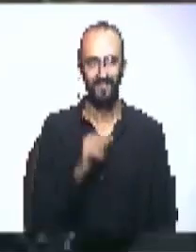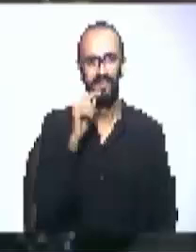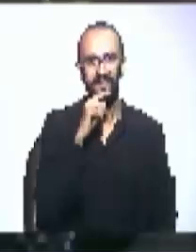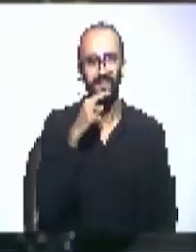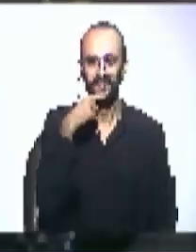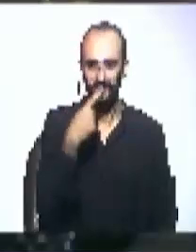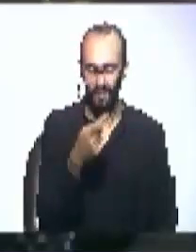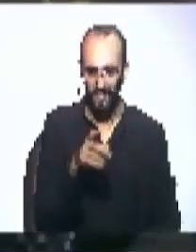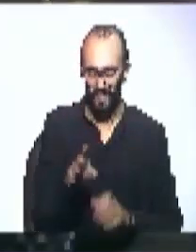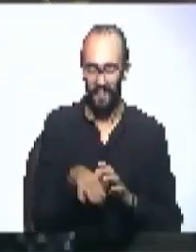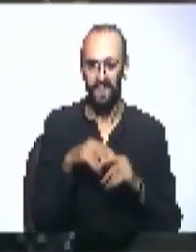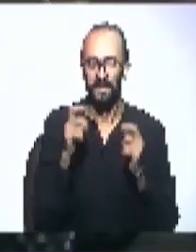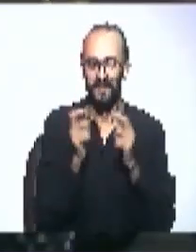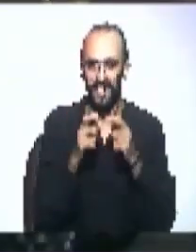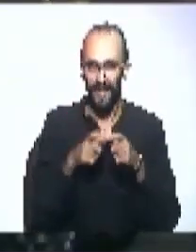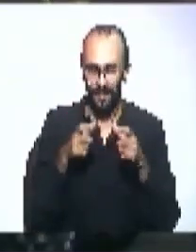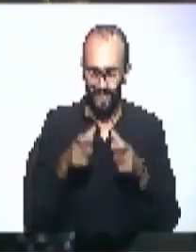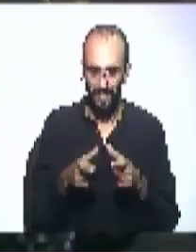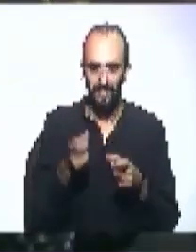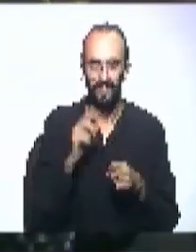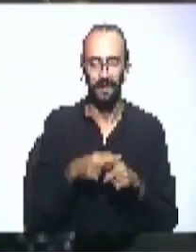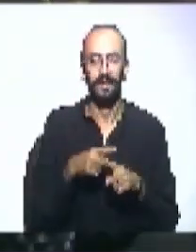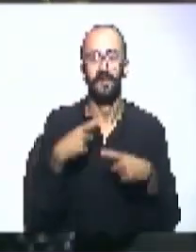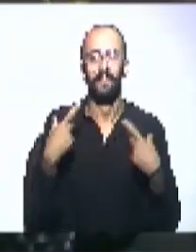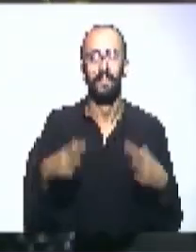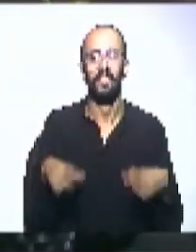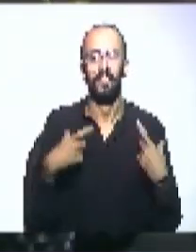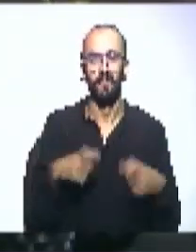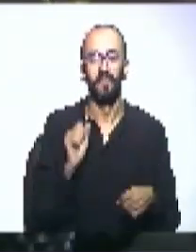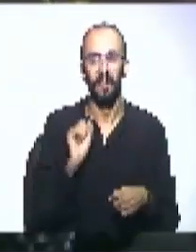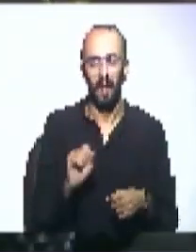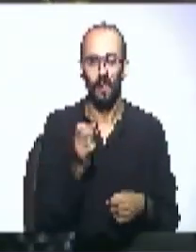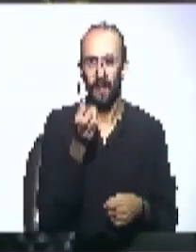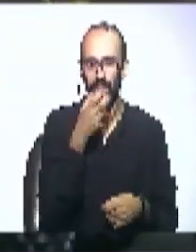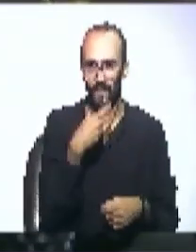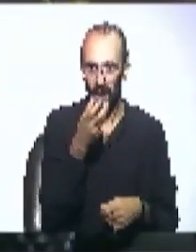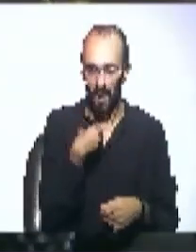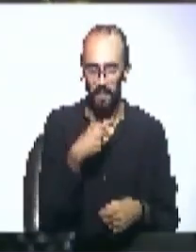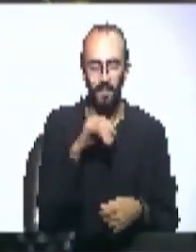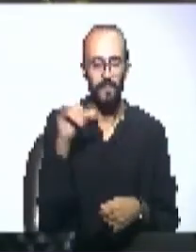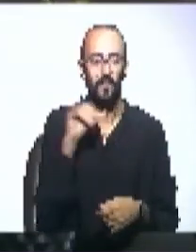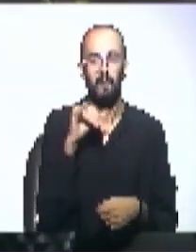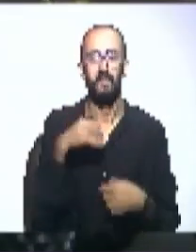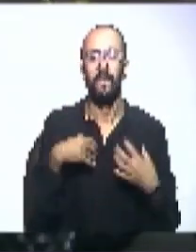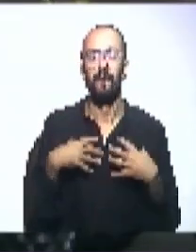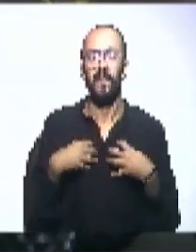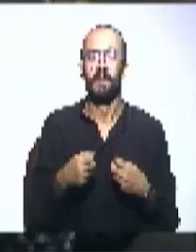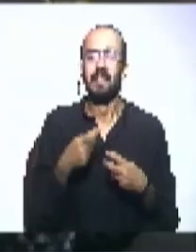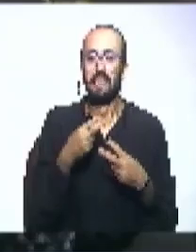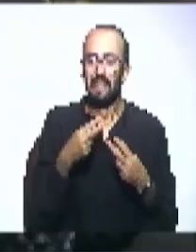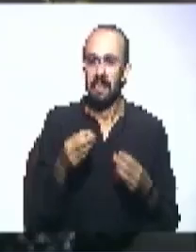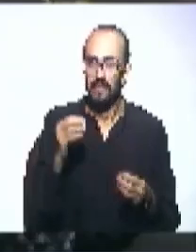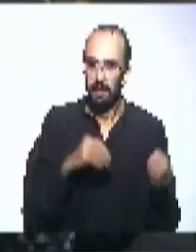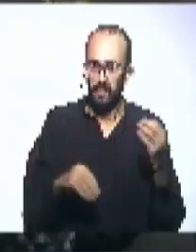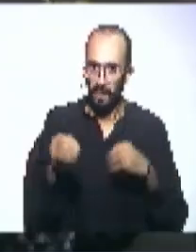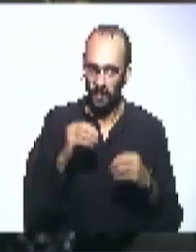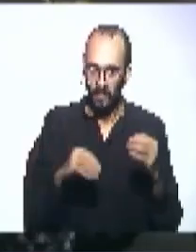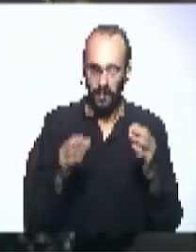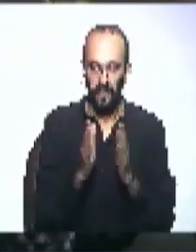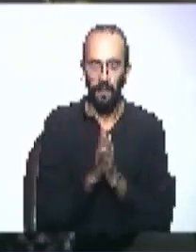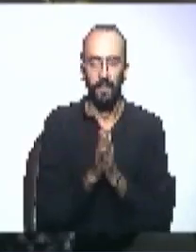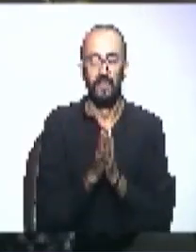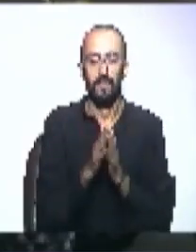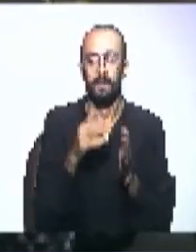برجر الفراخ، عملنا فطيرة التفاح. مهم ان احنا نستخدم عناصر غذائية كتير في الاكل اللي